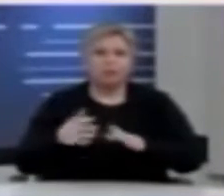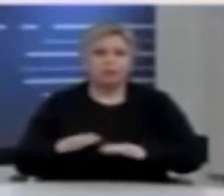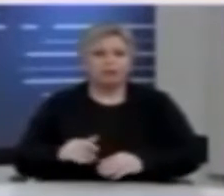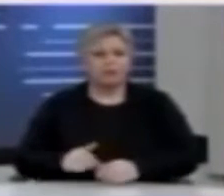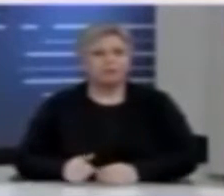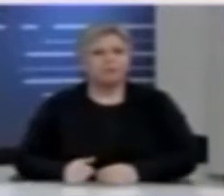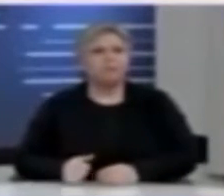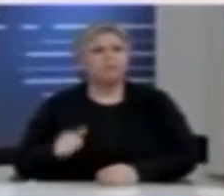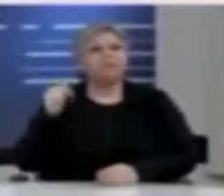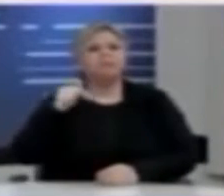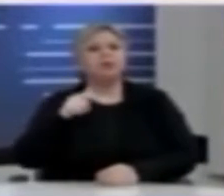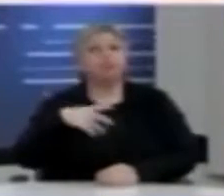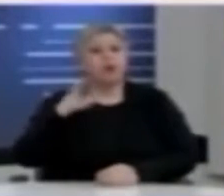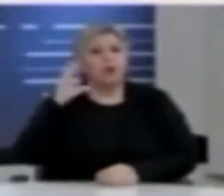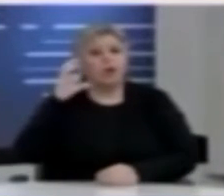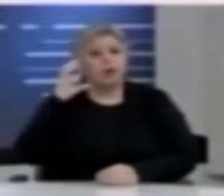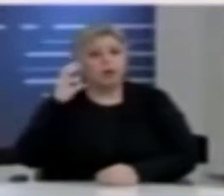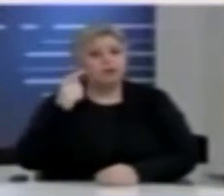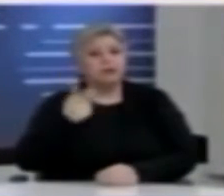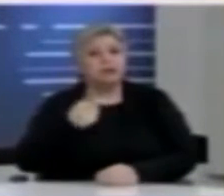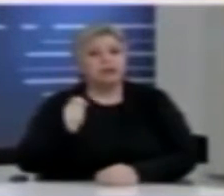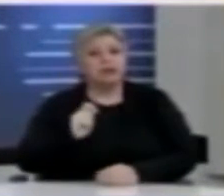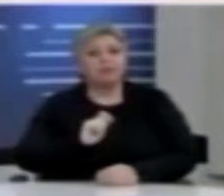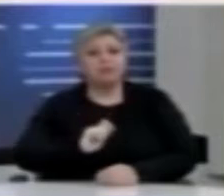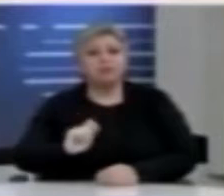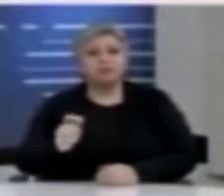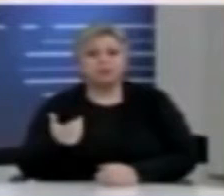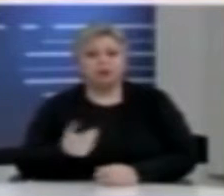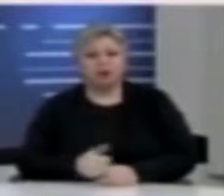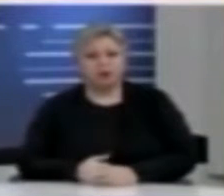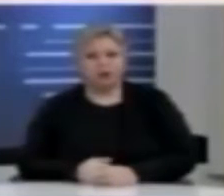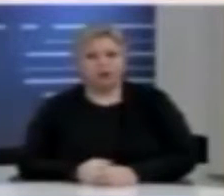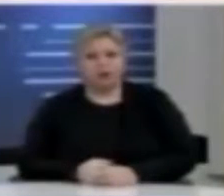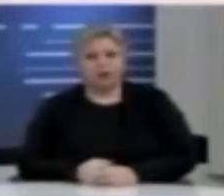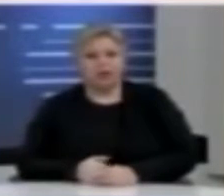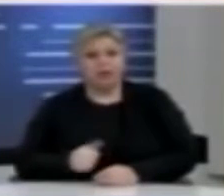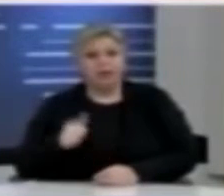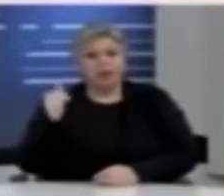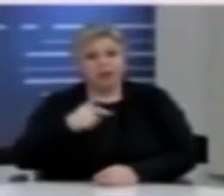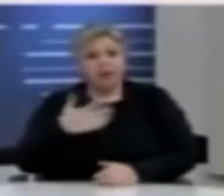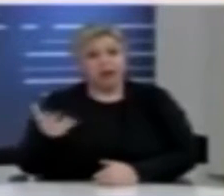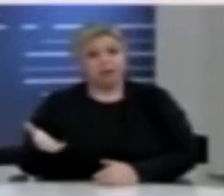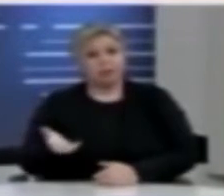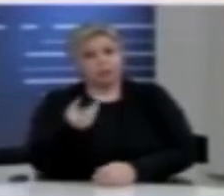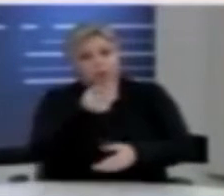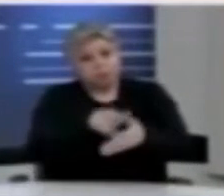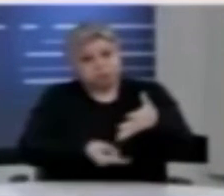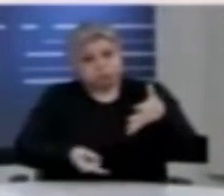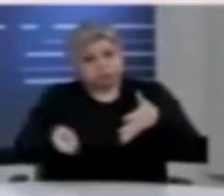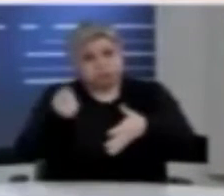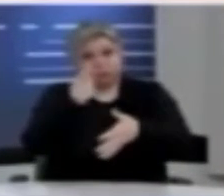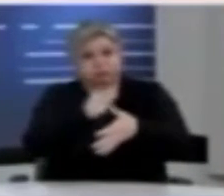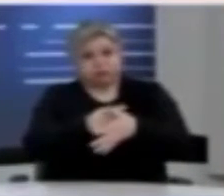θα του μάθω να γράφει και με το δεξί. Αλλά εσείς, κύριε Τσίπρα, το παρακάνατε. Τώρα μονάχα με το δεξί